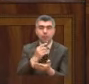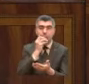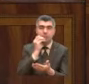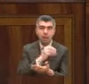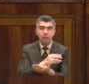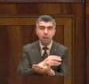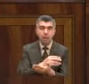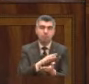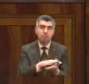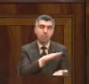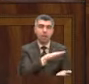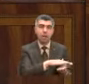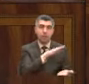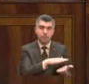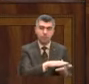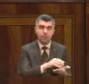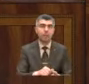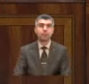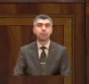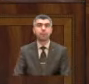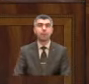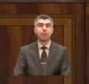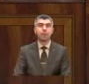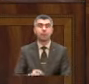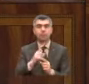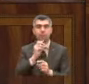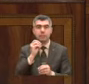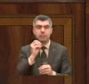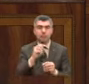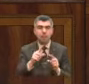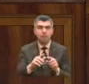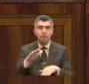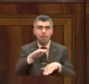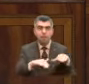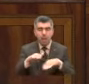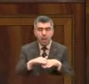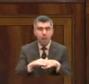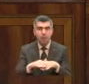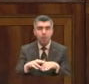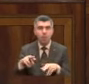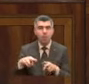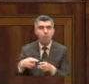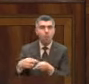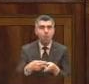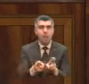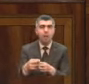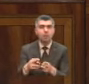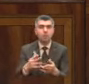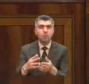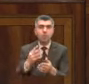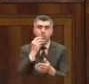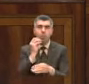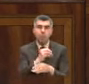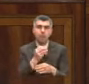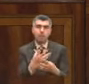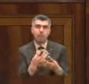تراكم الأزبال، مطالع عشوائية بائسة، تلوثات ديال البحيرات ومجاري الأنهار، وآخر حالة في الاتجاه